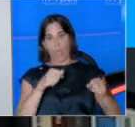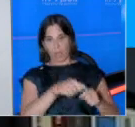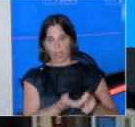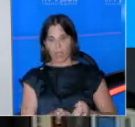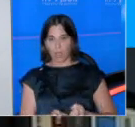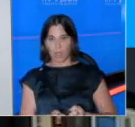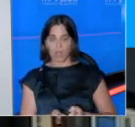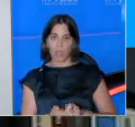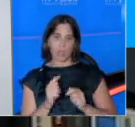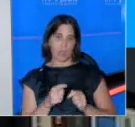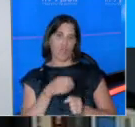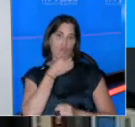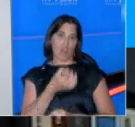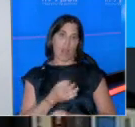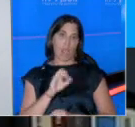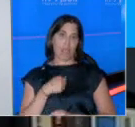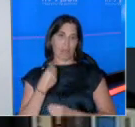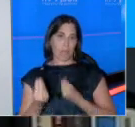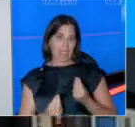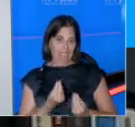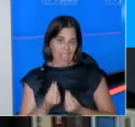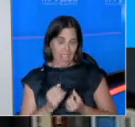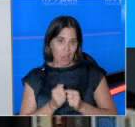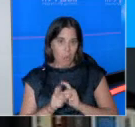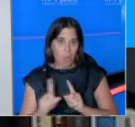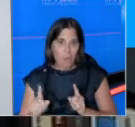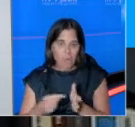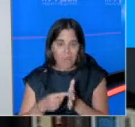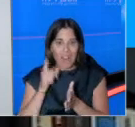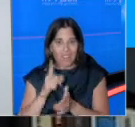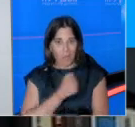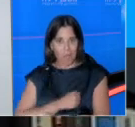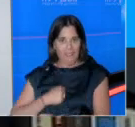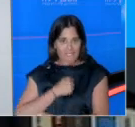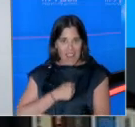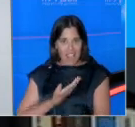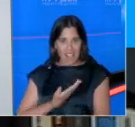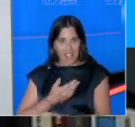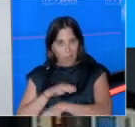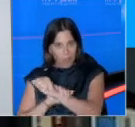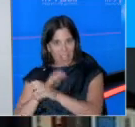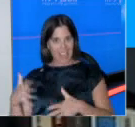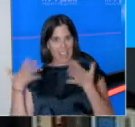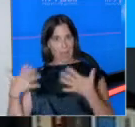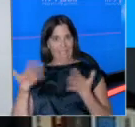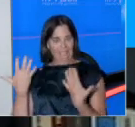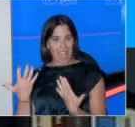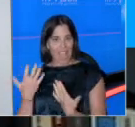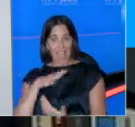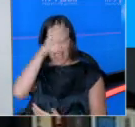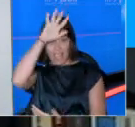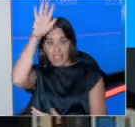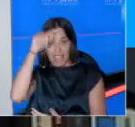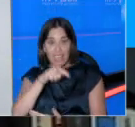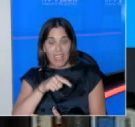ועכשיו, השאלה היא האם אתה משחק או לא, כי אתה אמור להיות באבל, וכדורגל זה שמחה. ואיראן